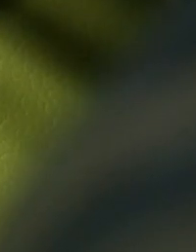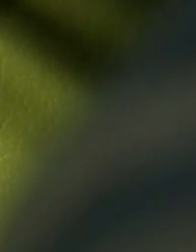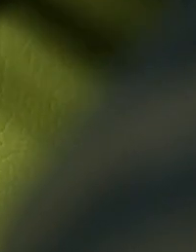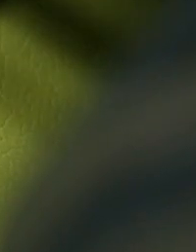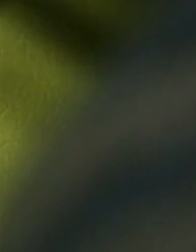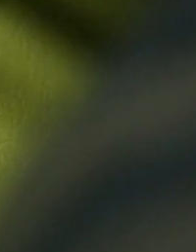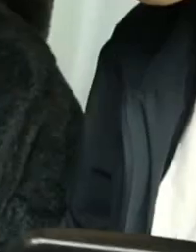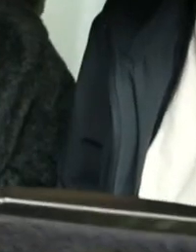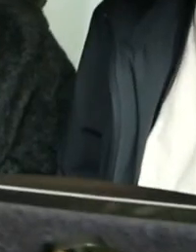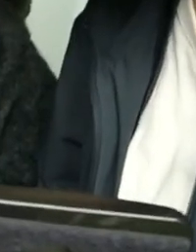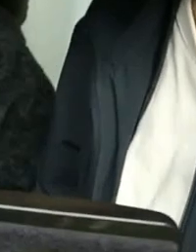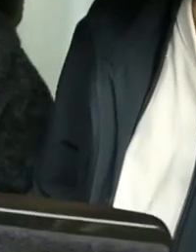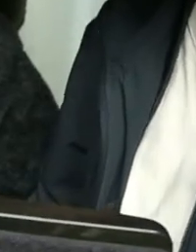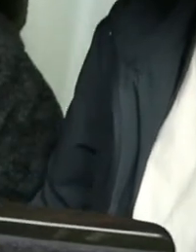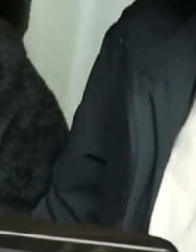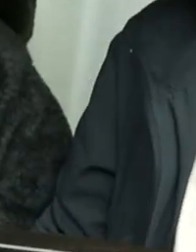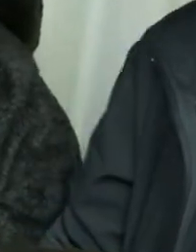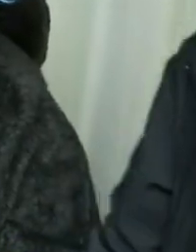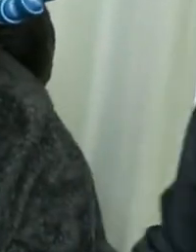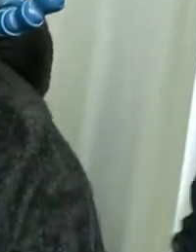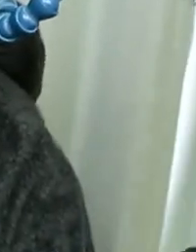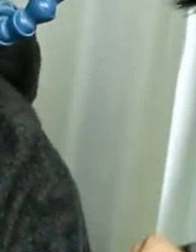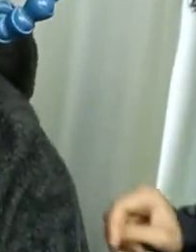자격 그리고 예